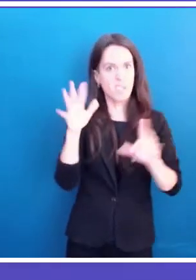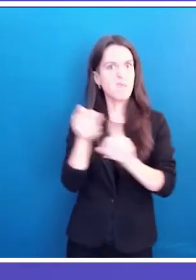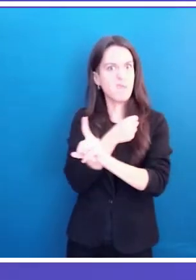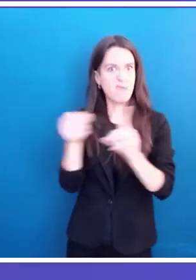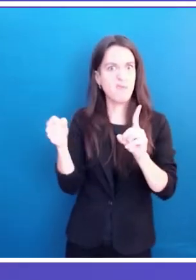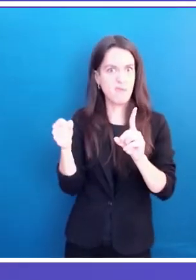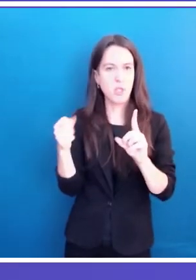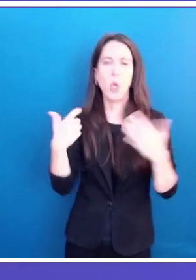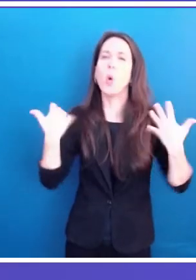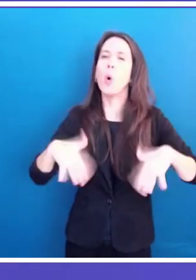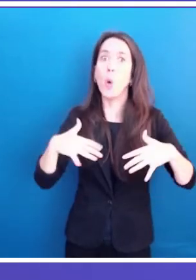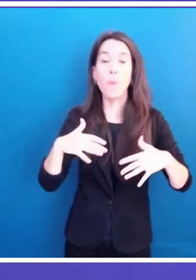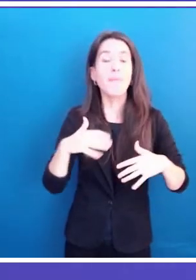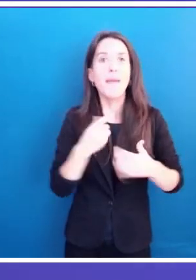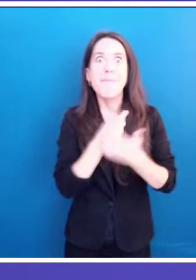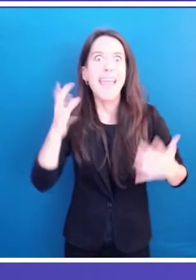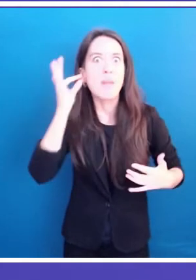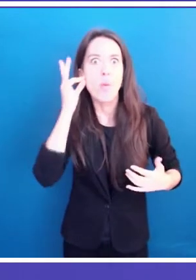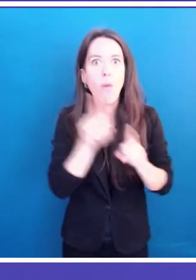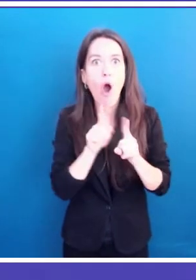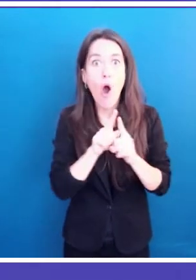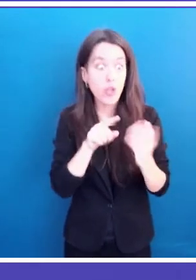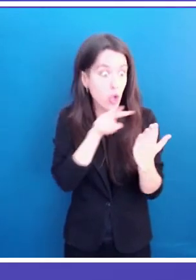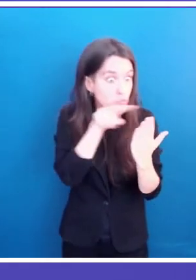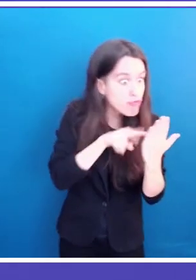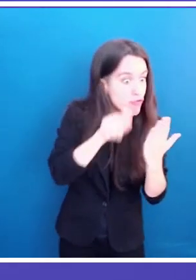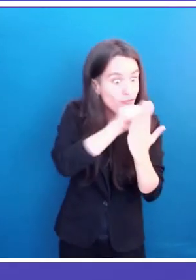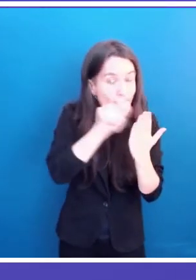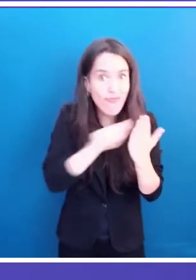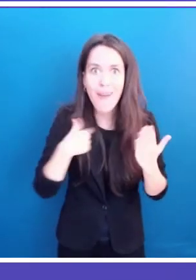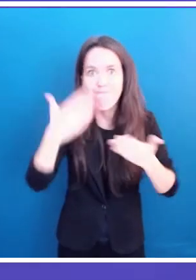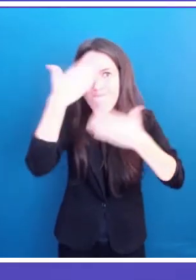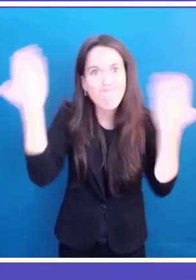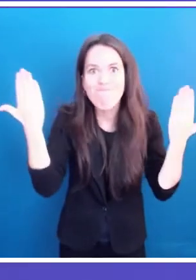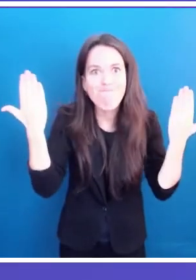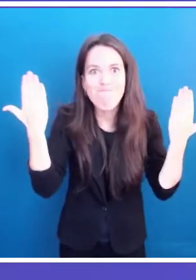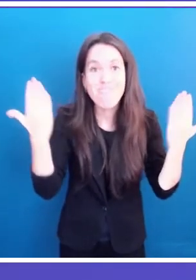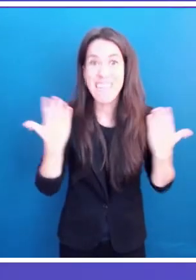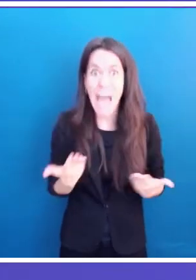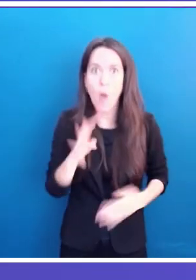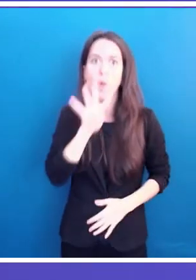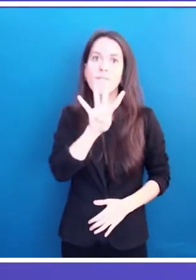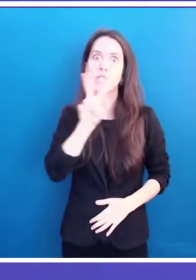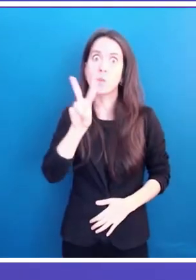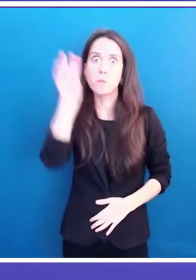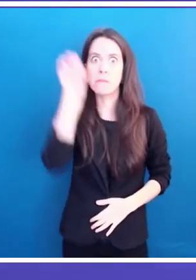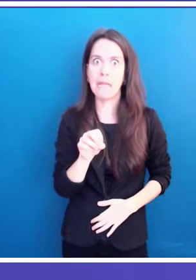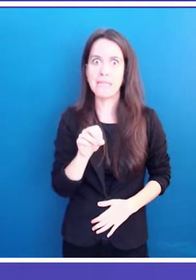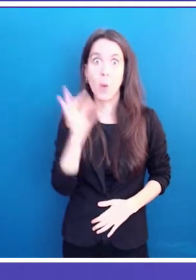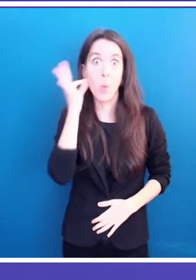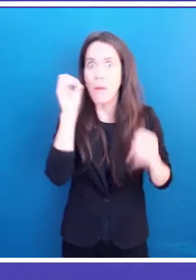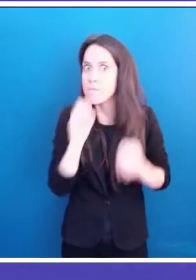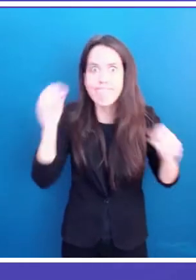سنوات طويلة من الاستقلال. نسبة الأمية هي 42% للأمية، أما للرجال فهي 22%.